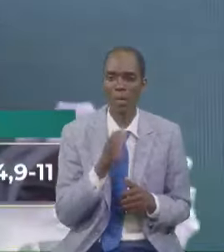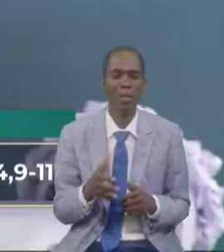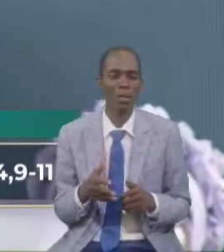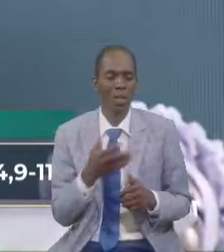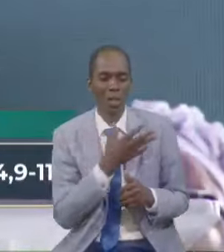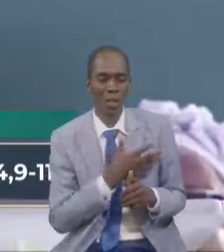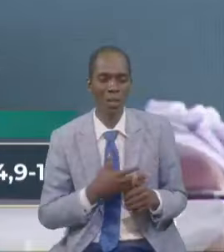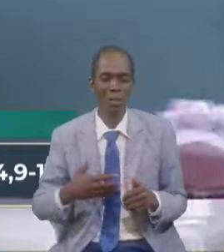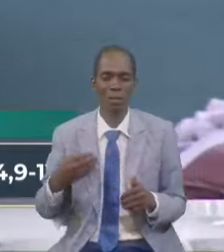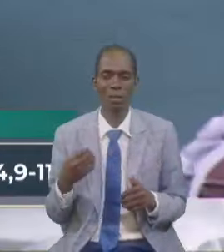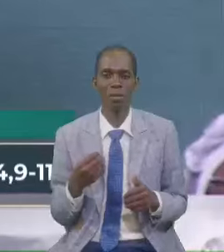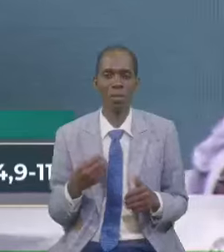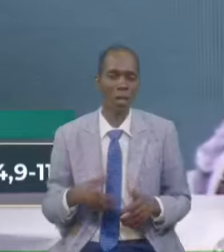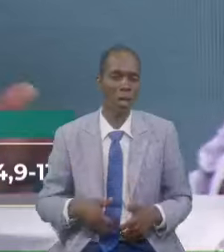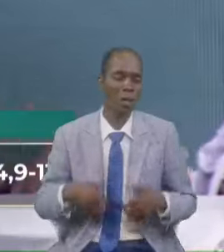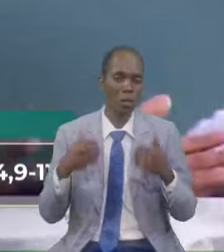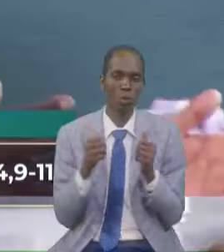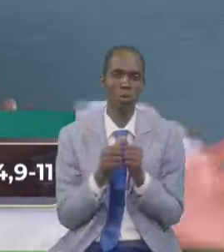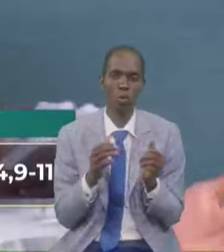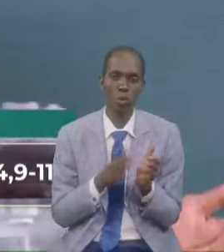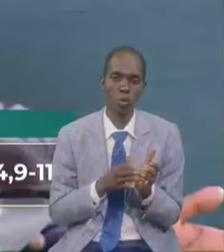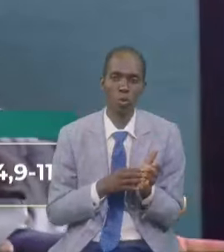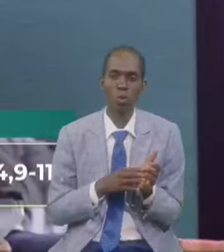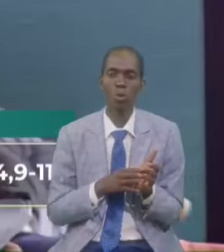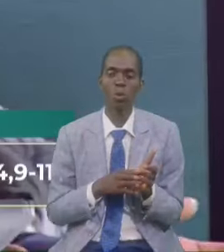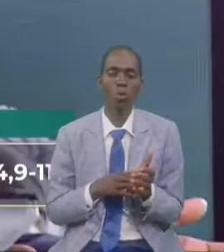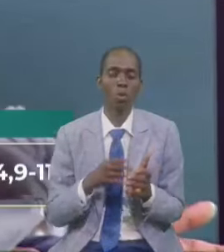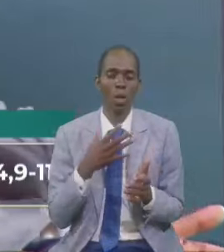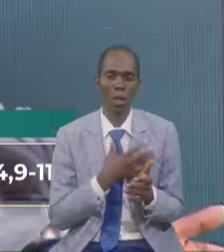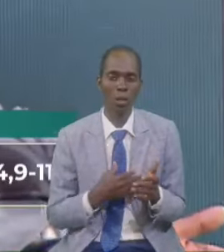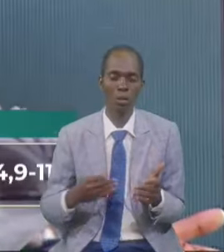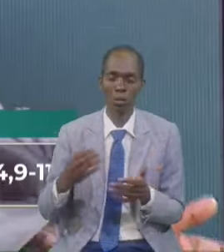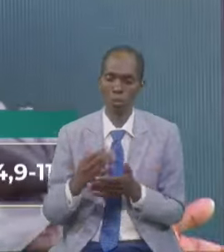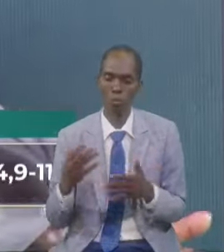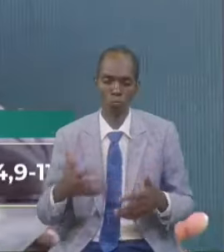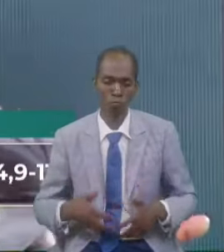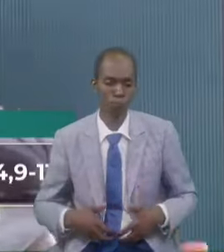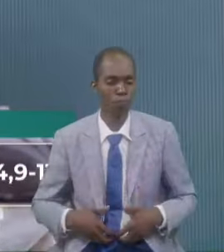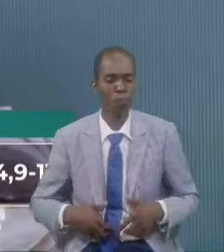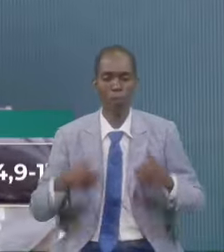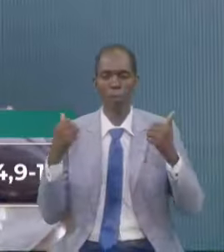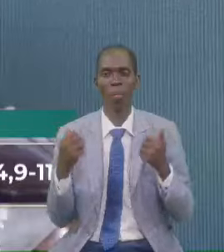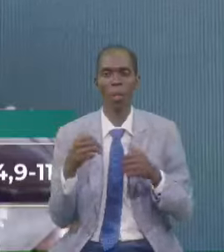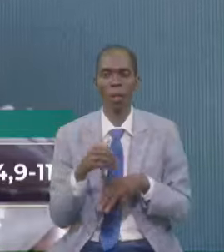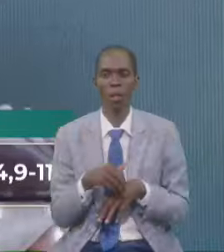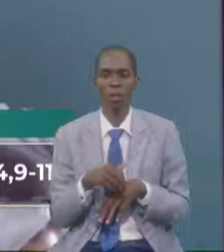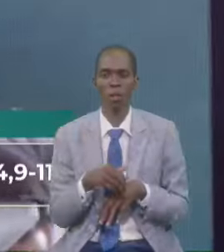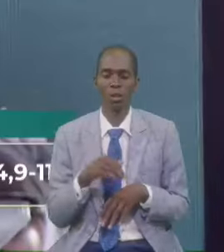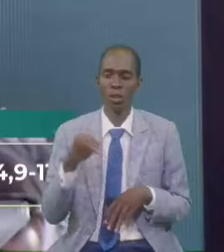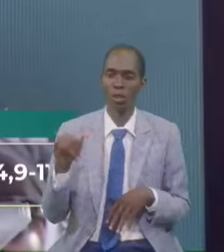విధంగా స్కూల్ కు వస్తారు. What gets to school gets on the job. అక్కడ స్కూల్ నుంచి మళ్ళీ ఉద్యోగానికి వెళ్తారు. What gets on the job gets